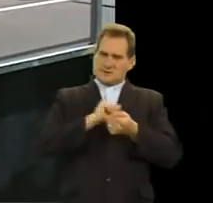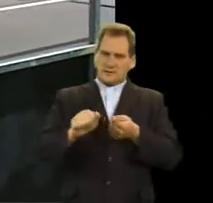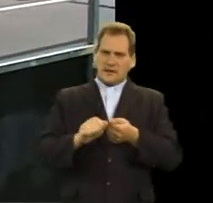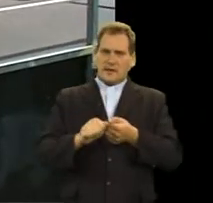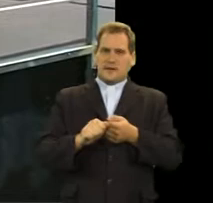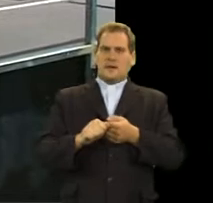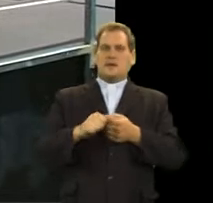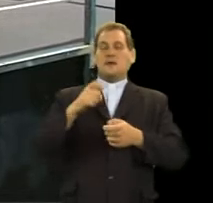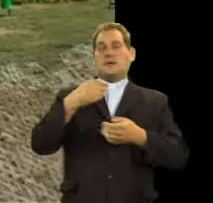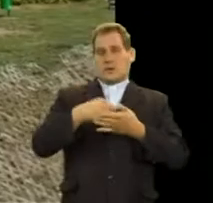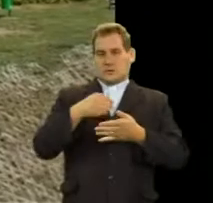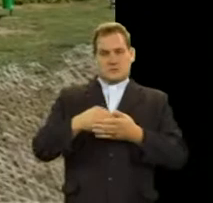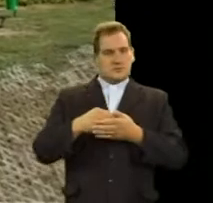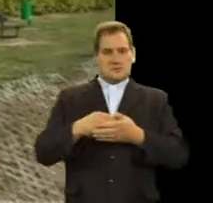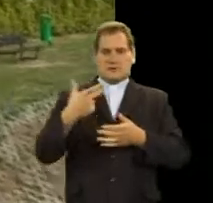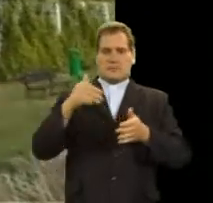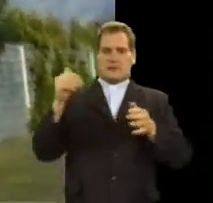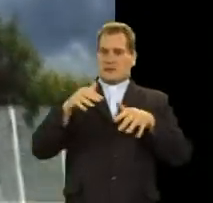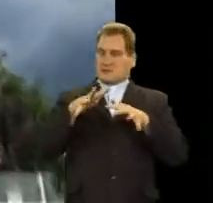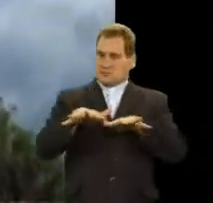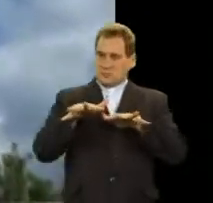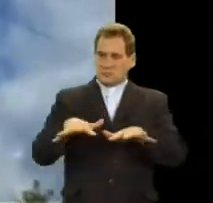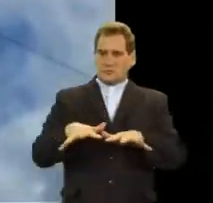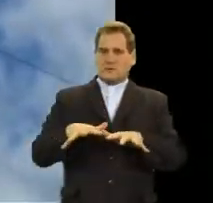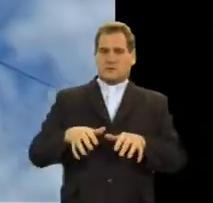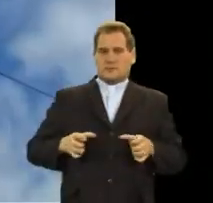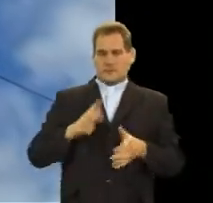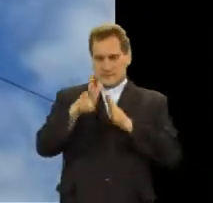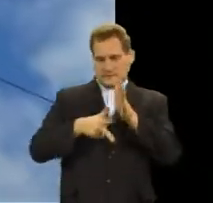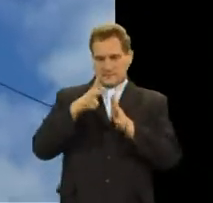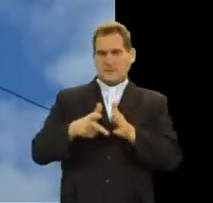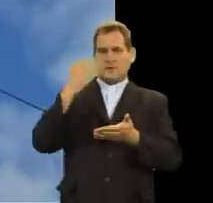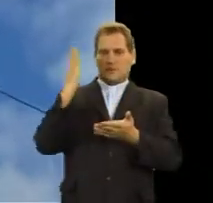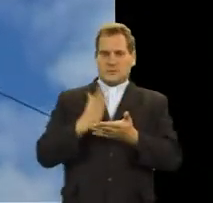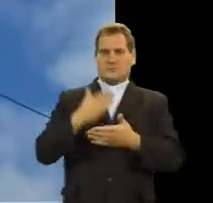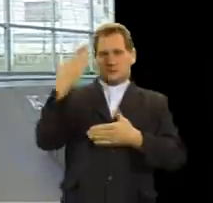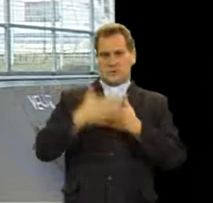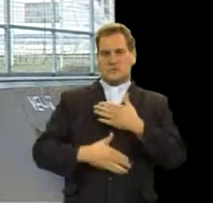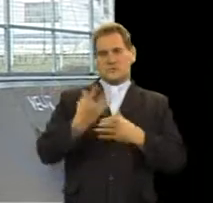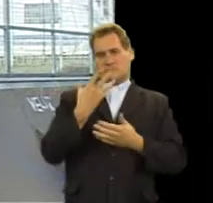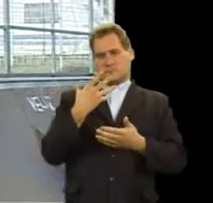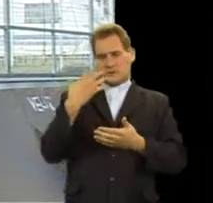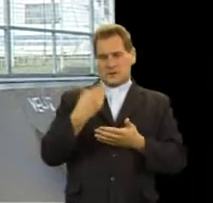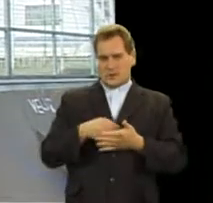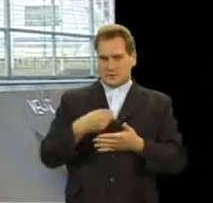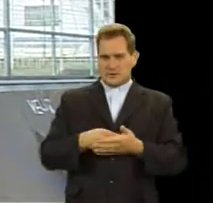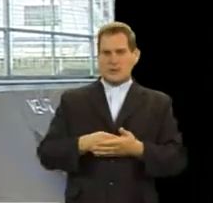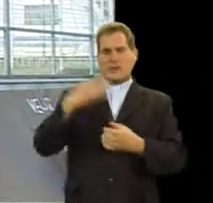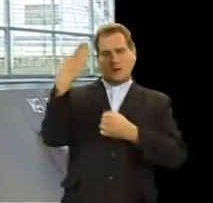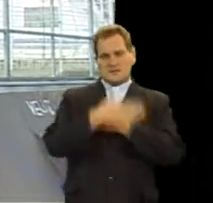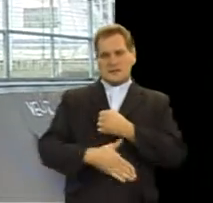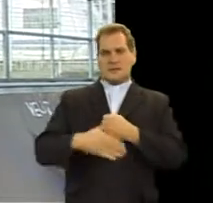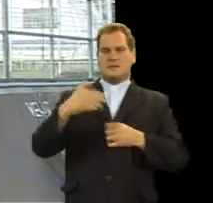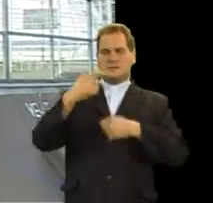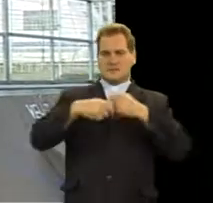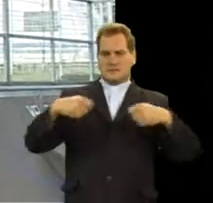kosztów związanych z ich naprawą. Tak więc koszt ogrodzenia i monitoringu już się zbilansował. Ostatni koszt, który ponieśliśmy, związany